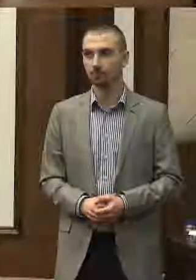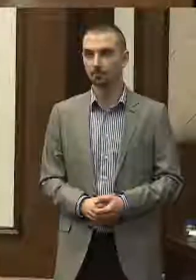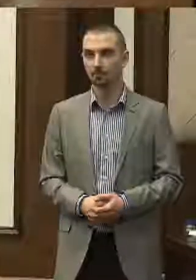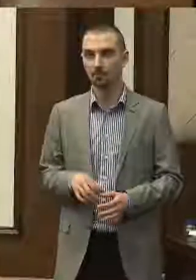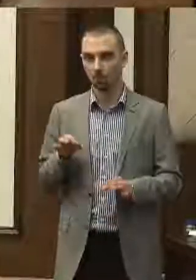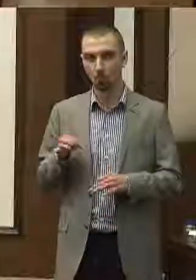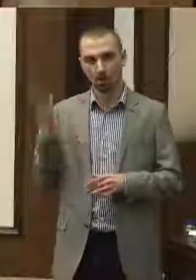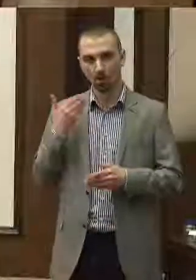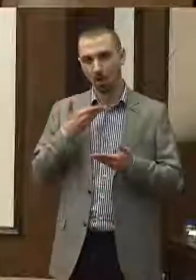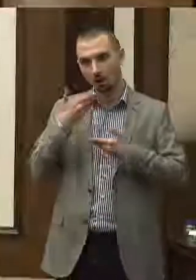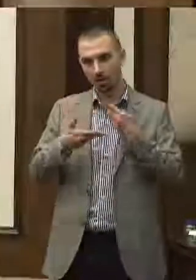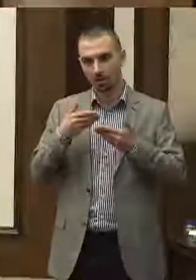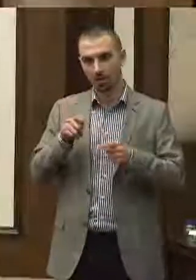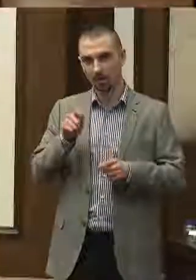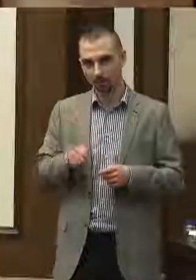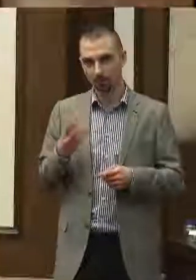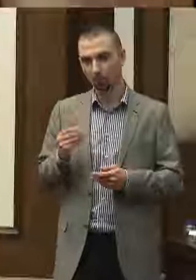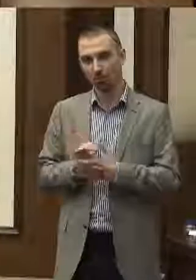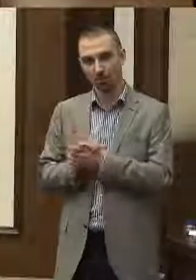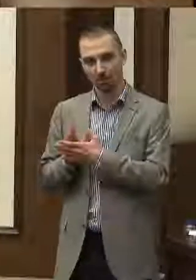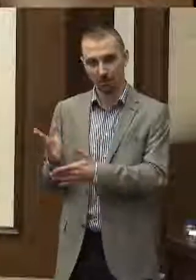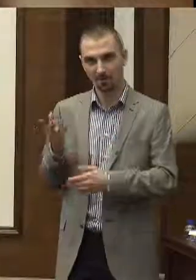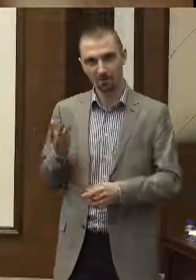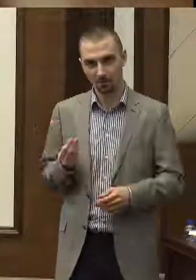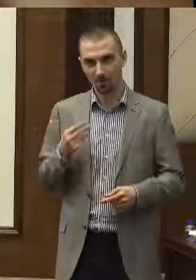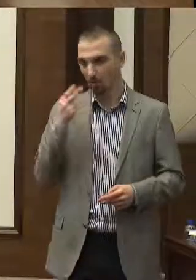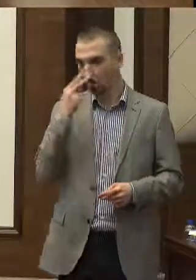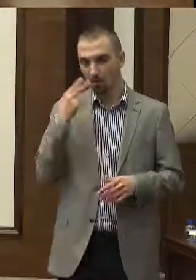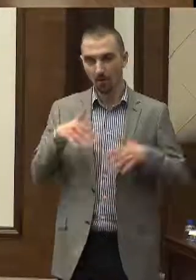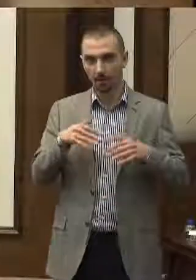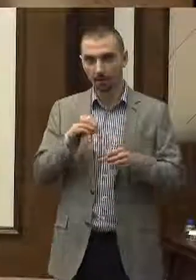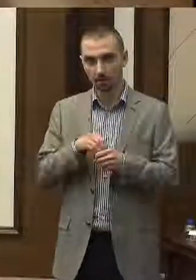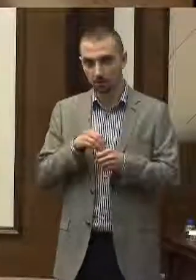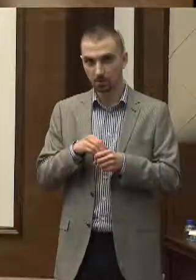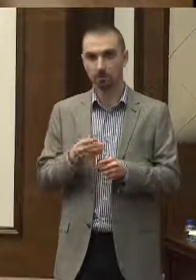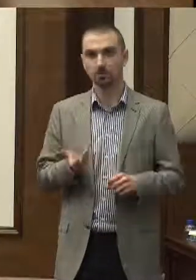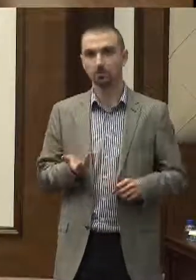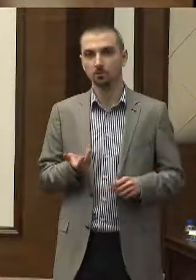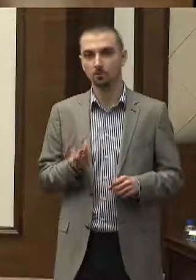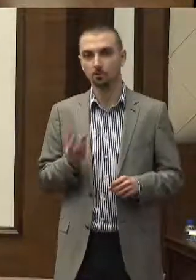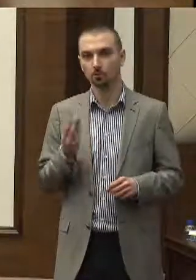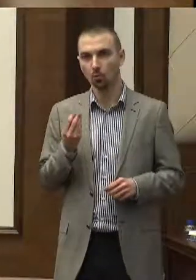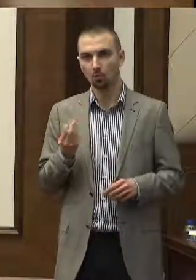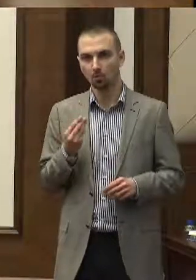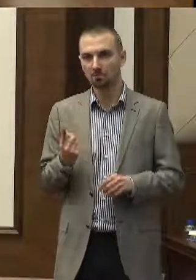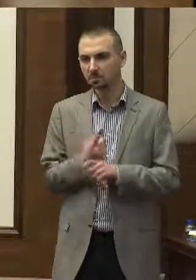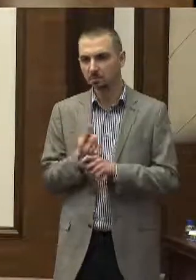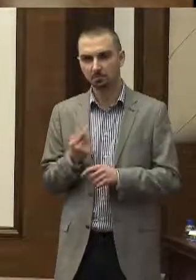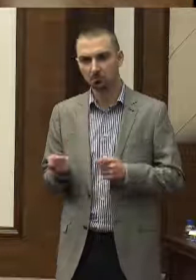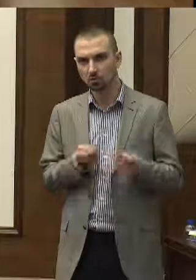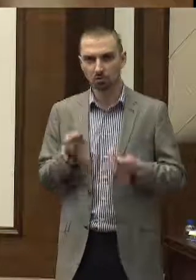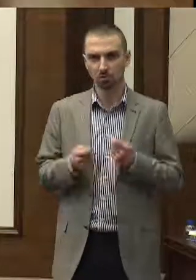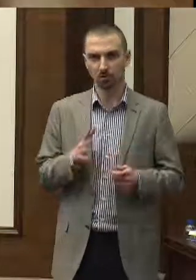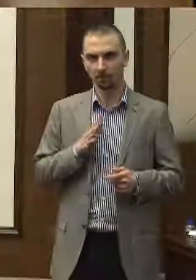yaptıklarını anlattılar. Kendilerini kutladık. Görme engelli vatandaşlarımız adına güzel şeyler yapıyorlar dernekleri